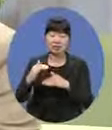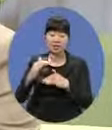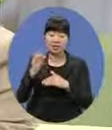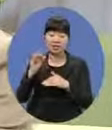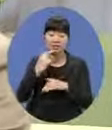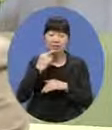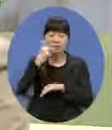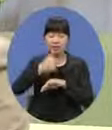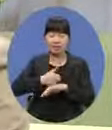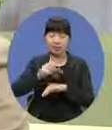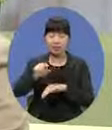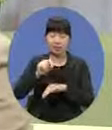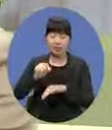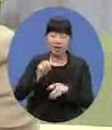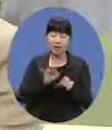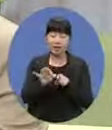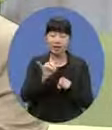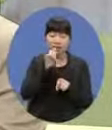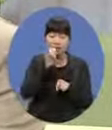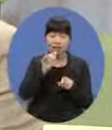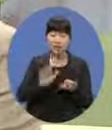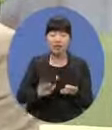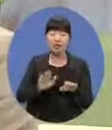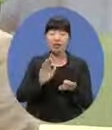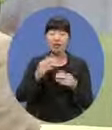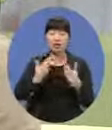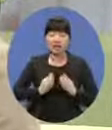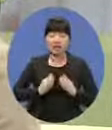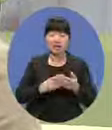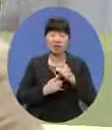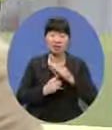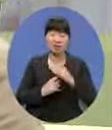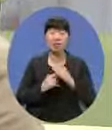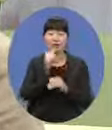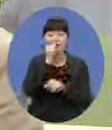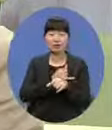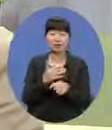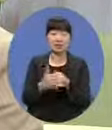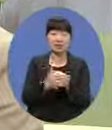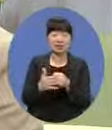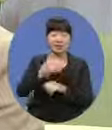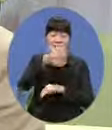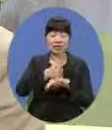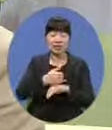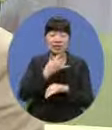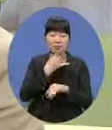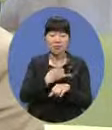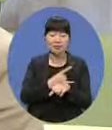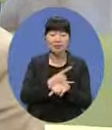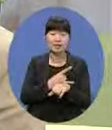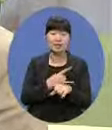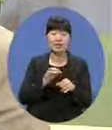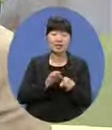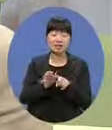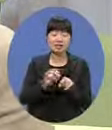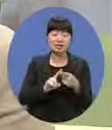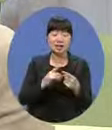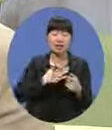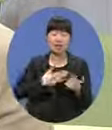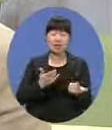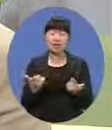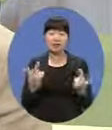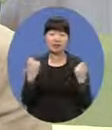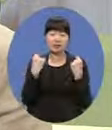결과만 가지고 딱 집어서 잔소리를 하면은 정말 좌절하고 낙담을 하게 되거든요 그래서 결과만 가지고 하는 잔소리가 감정 조절의